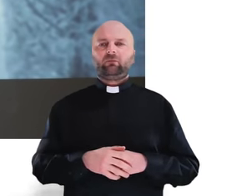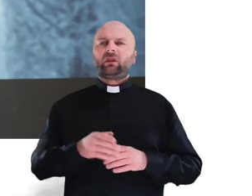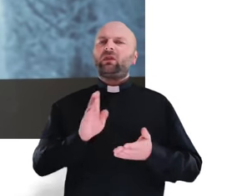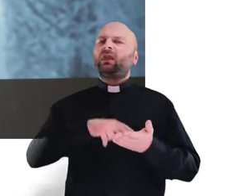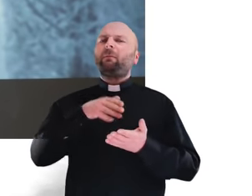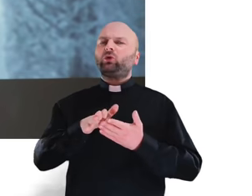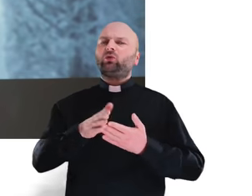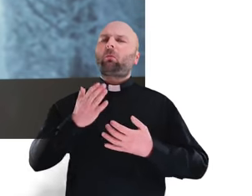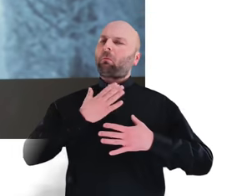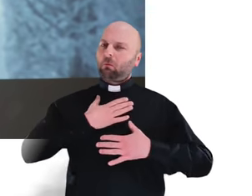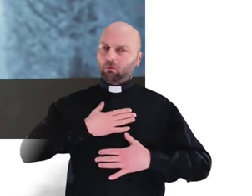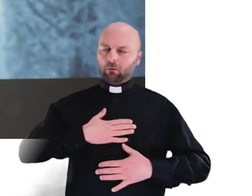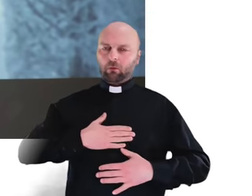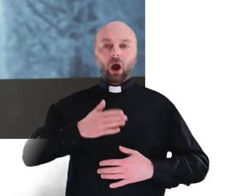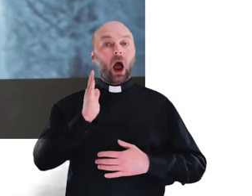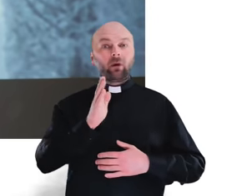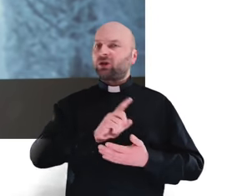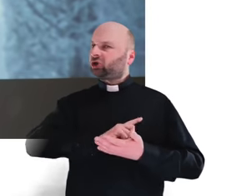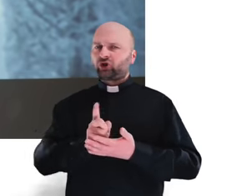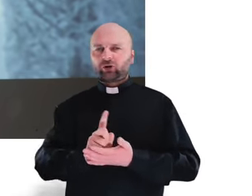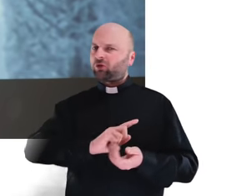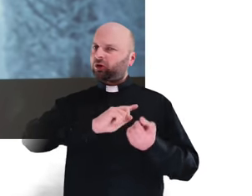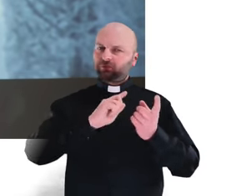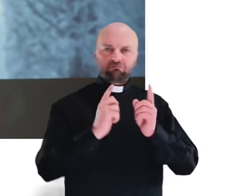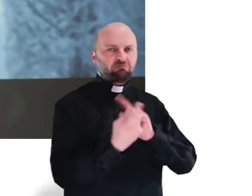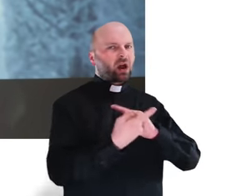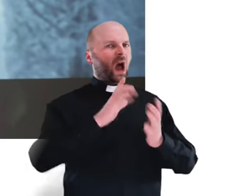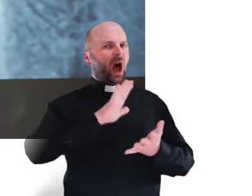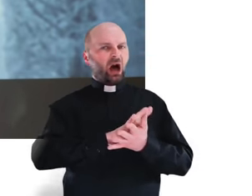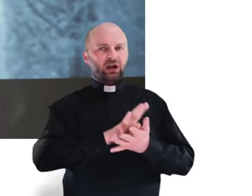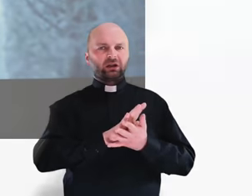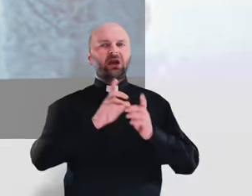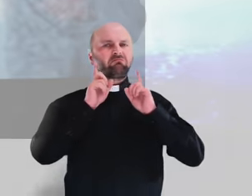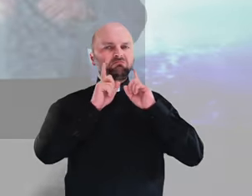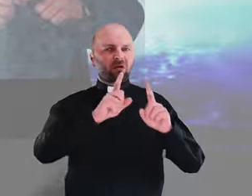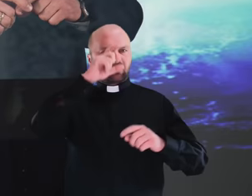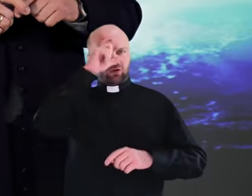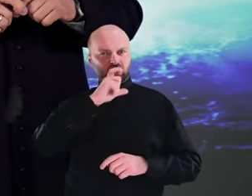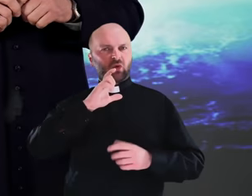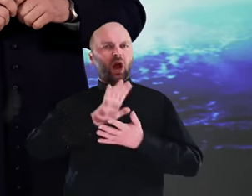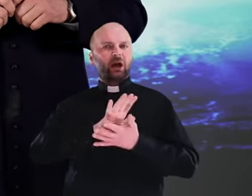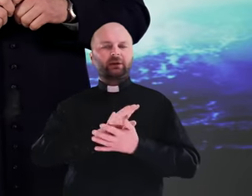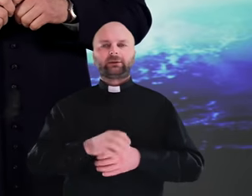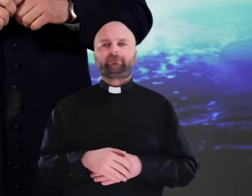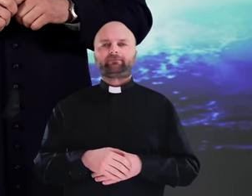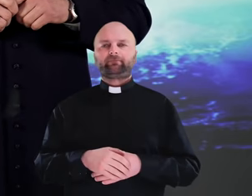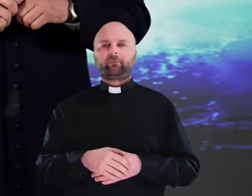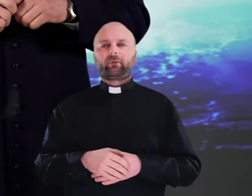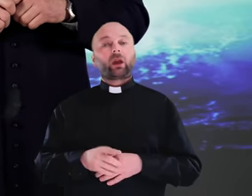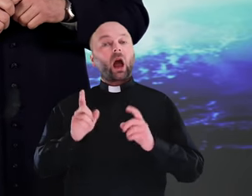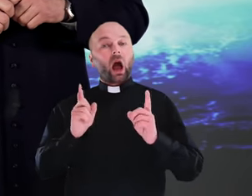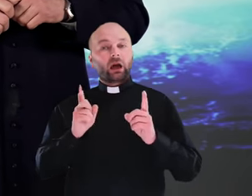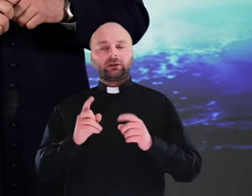miła, ale jak się okazuje, szybko przybiera swoje prawdziwe oblicze. A jednak